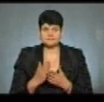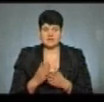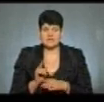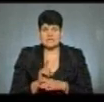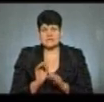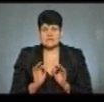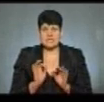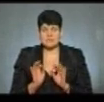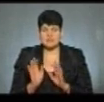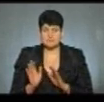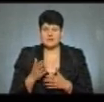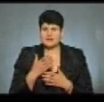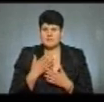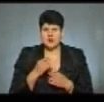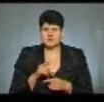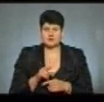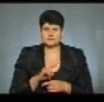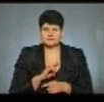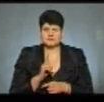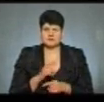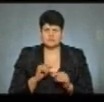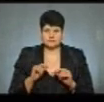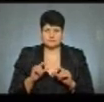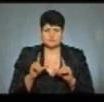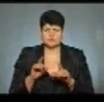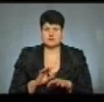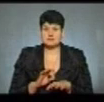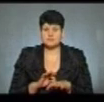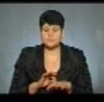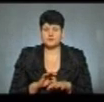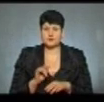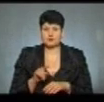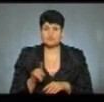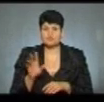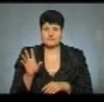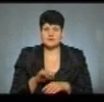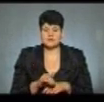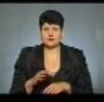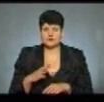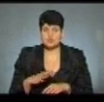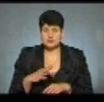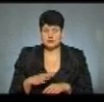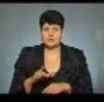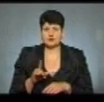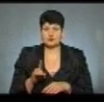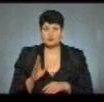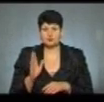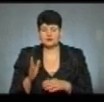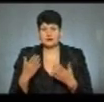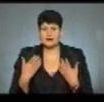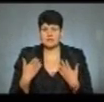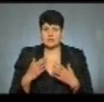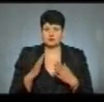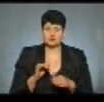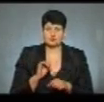стабілізація, тобто немає такого шаленого росту захворюваності, тому що всі очікують, чи все ж таки будуть канікули, чи буде